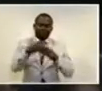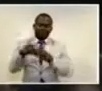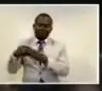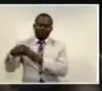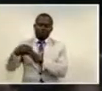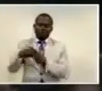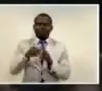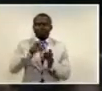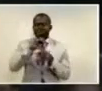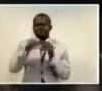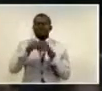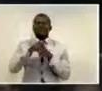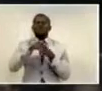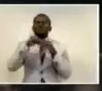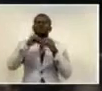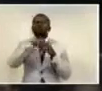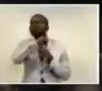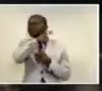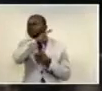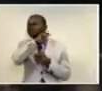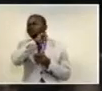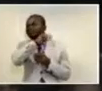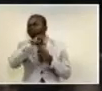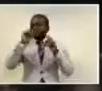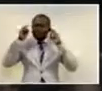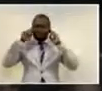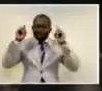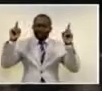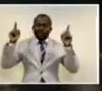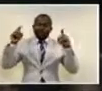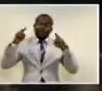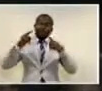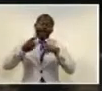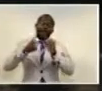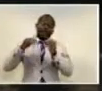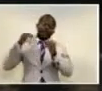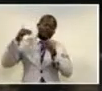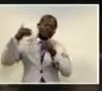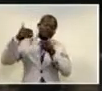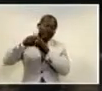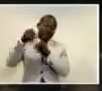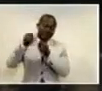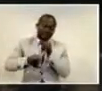ibindi ni urusaku gusa kandi amaherezo